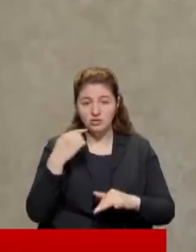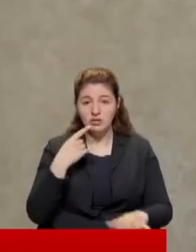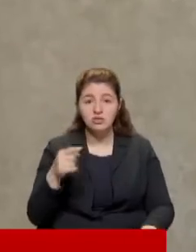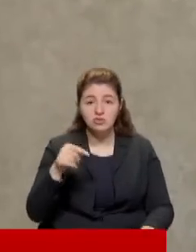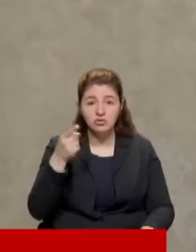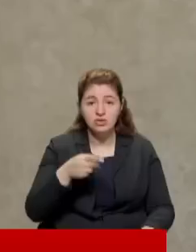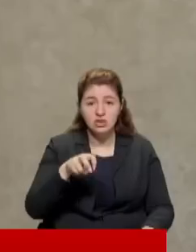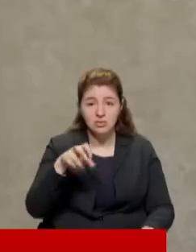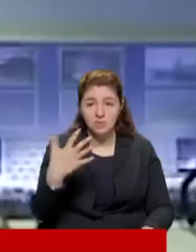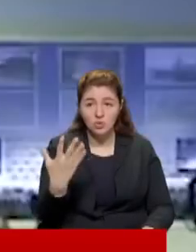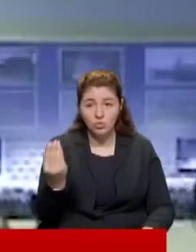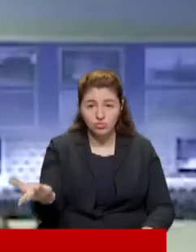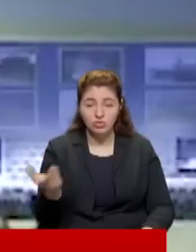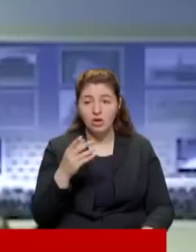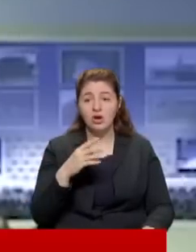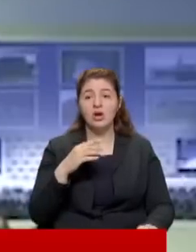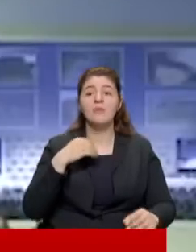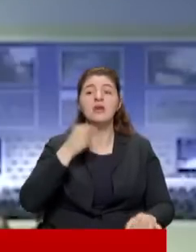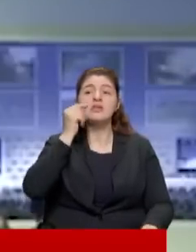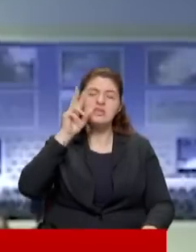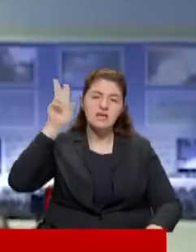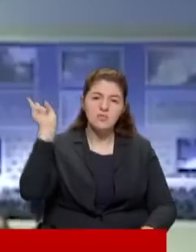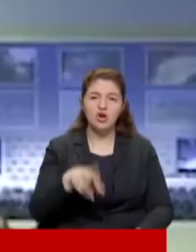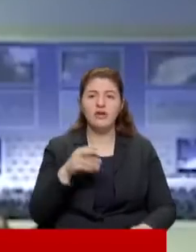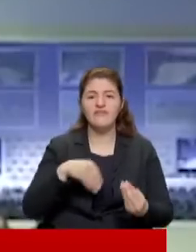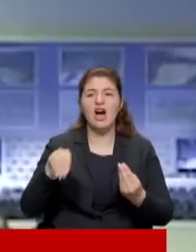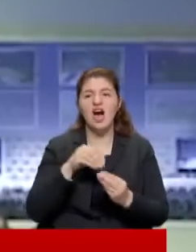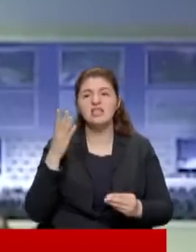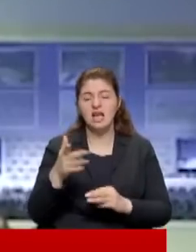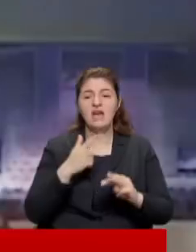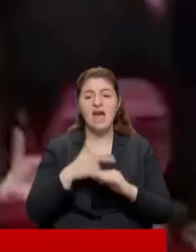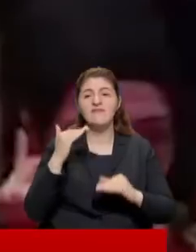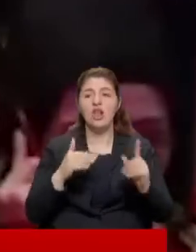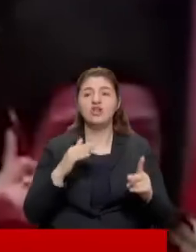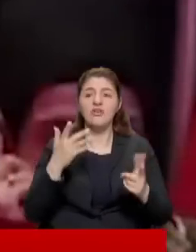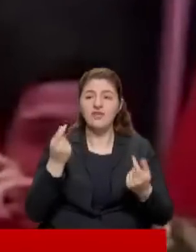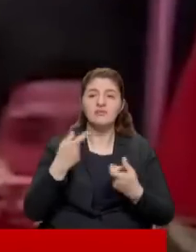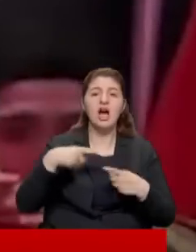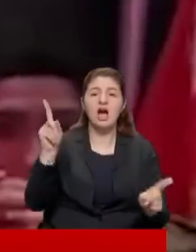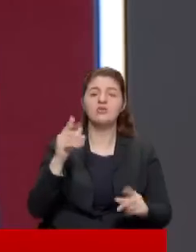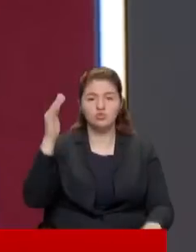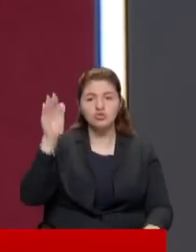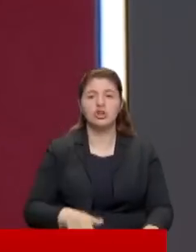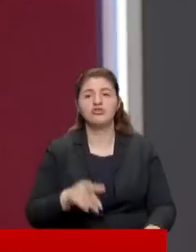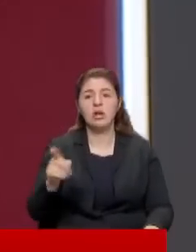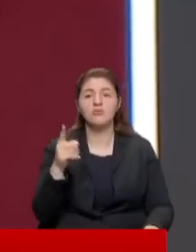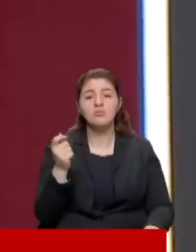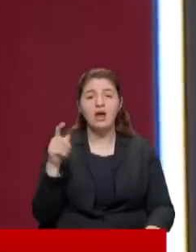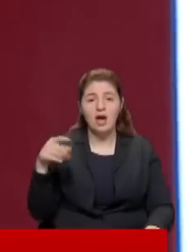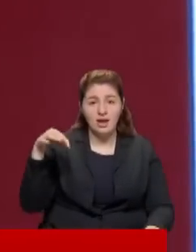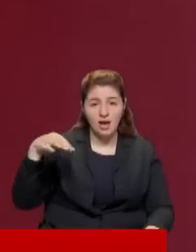enflasyonu %85'e fırlattınız. Ahdim olsun ki faizler, enflasyon ve cari açık düşecek. Bu